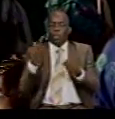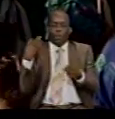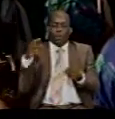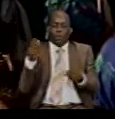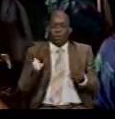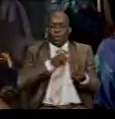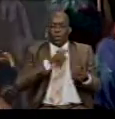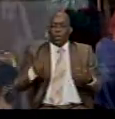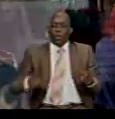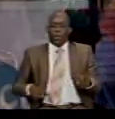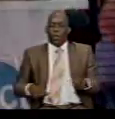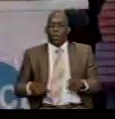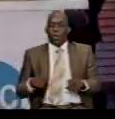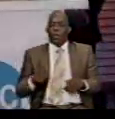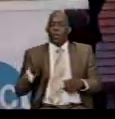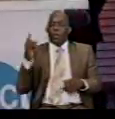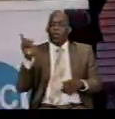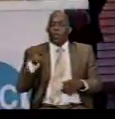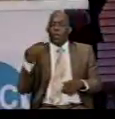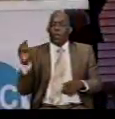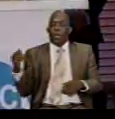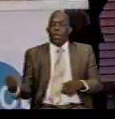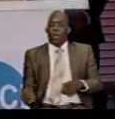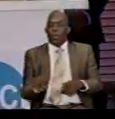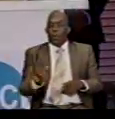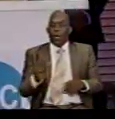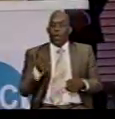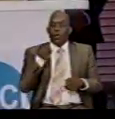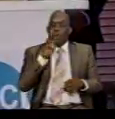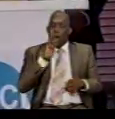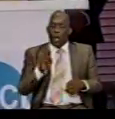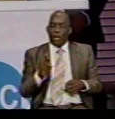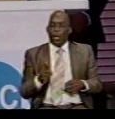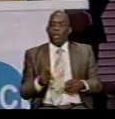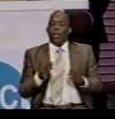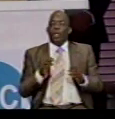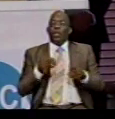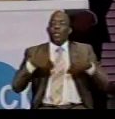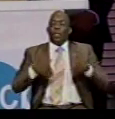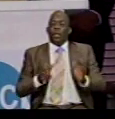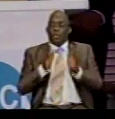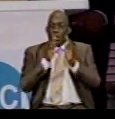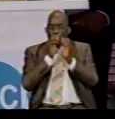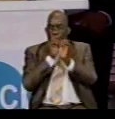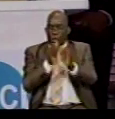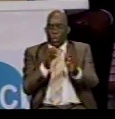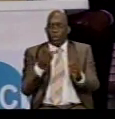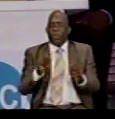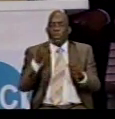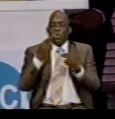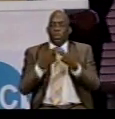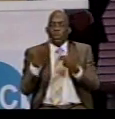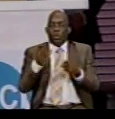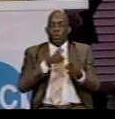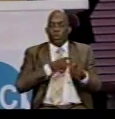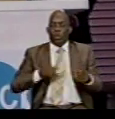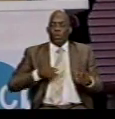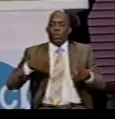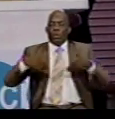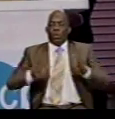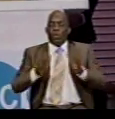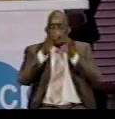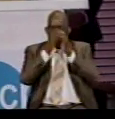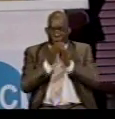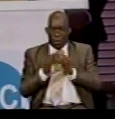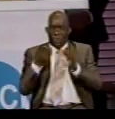de Dieu, wherever you are, où que tu sois, please let us praise the name of the Lord. S'il te plaît, levons-nous pour louer le nom du Seigneur. Let us worship the Lord. Louons le